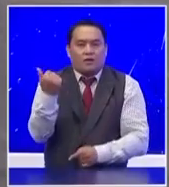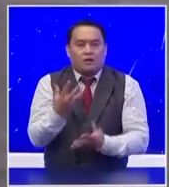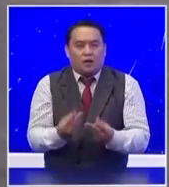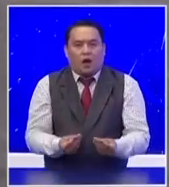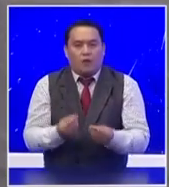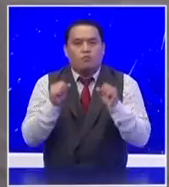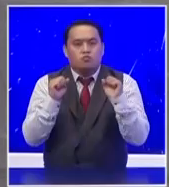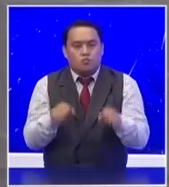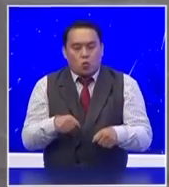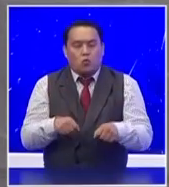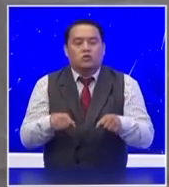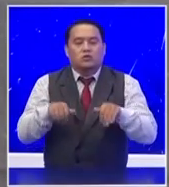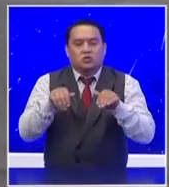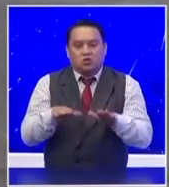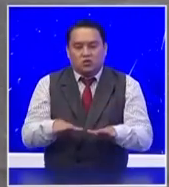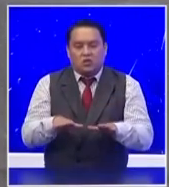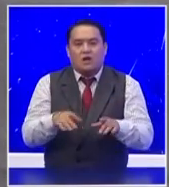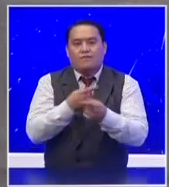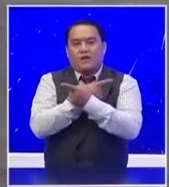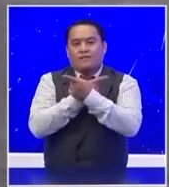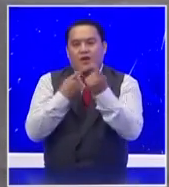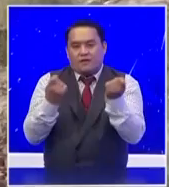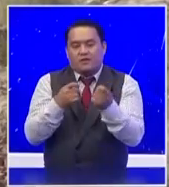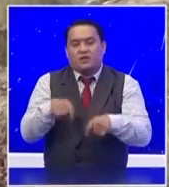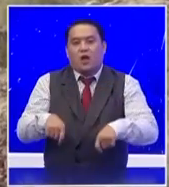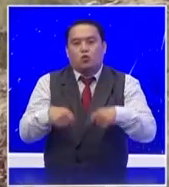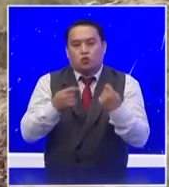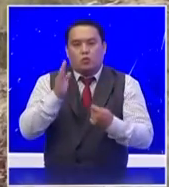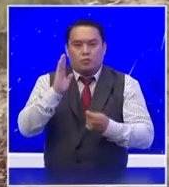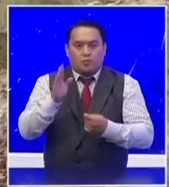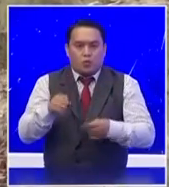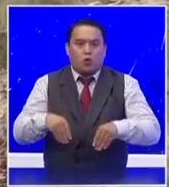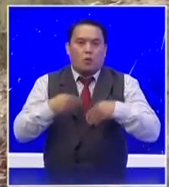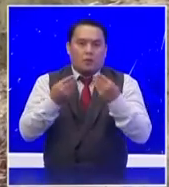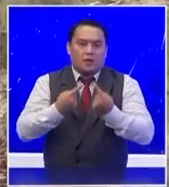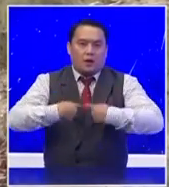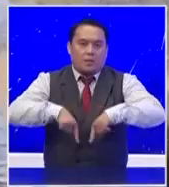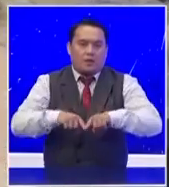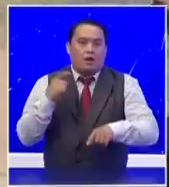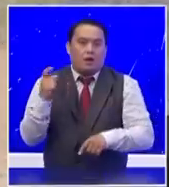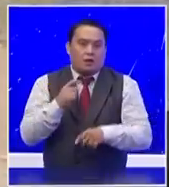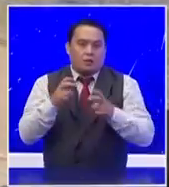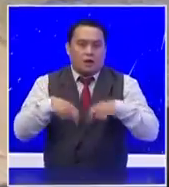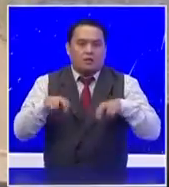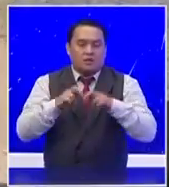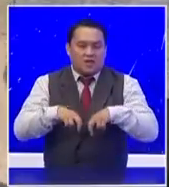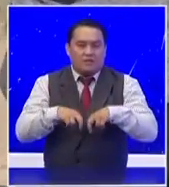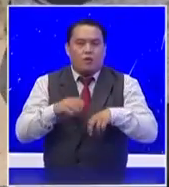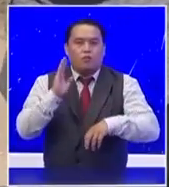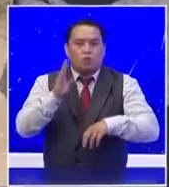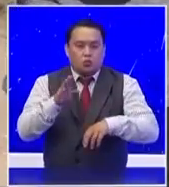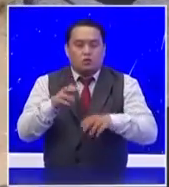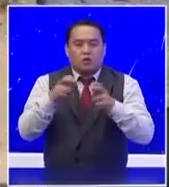Только тогда можно делать выводы, говорят эксперты. В случае выявления нарушений дело будет передано в Департамент экономических расследований для